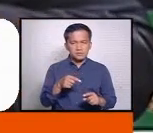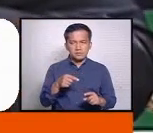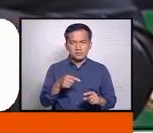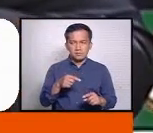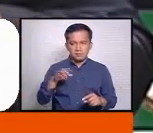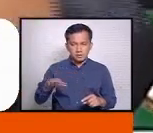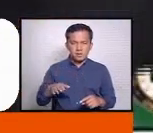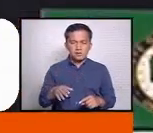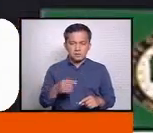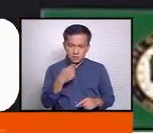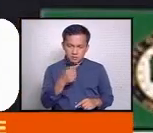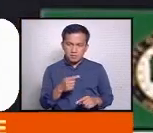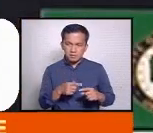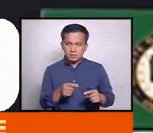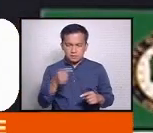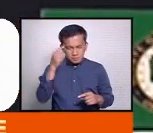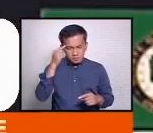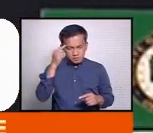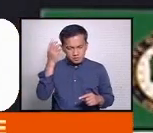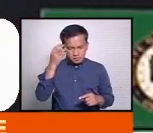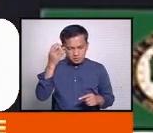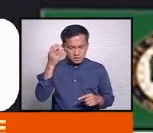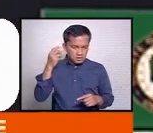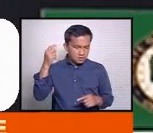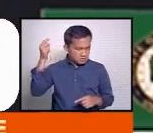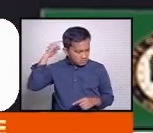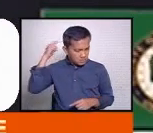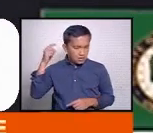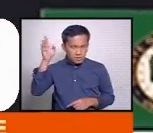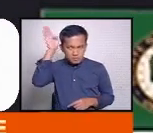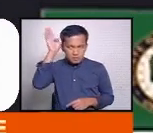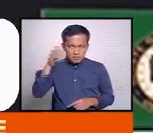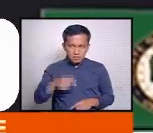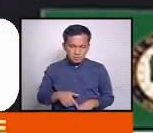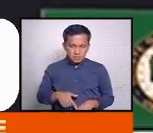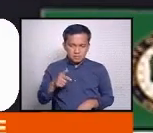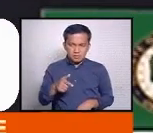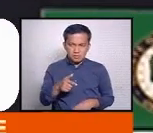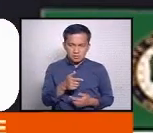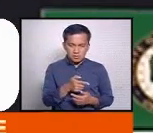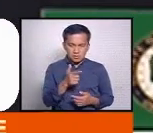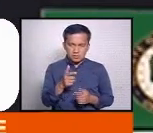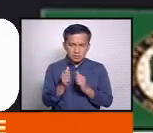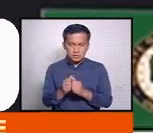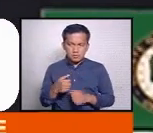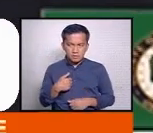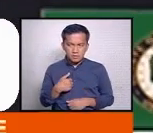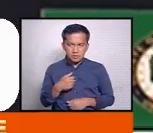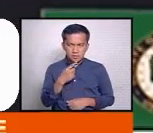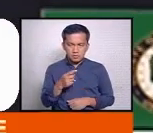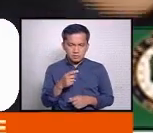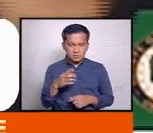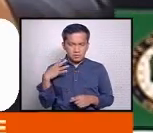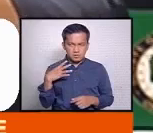mo. Pero naglalaro naman sa utak mo at the back of your mind. May hawak na baril yan. Tinamaan na yung kasama ko.